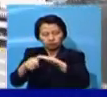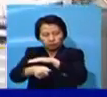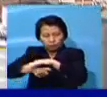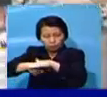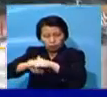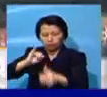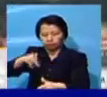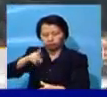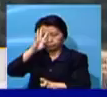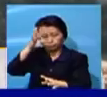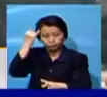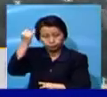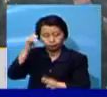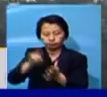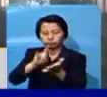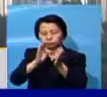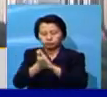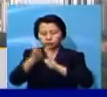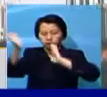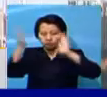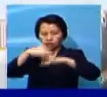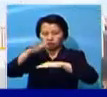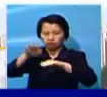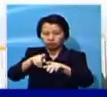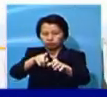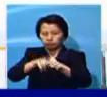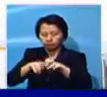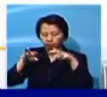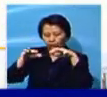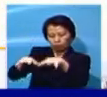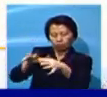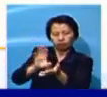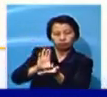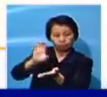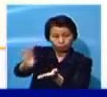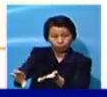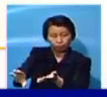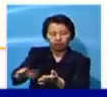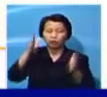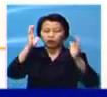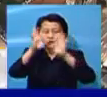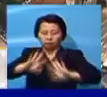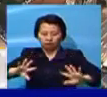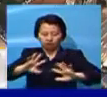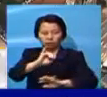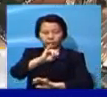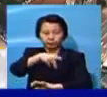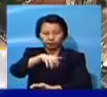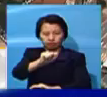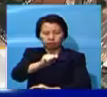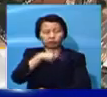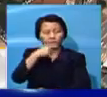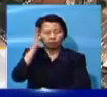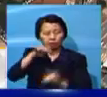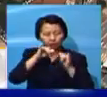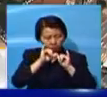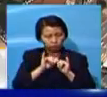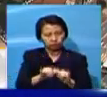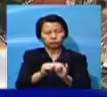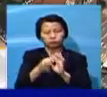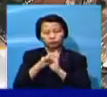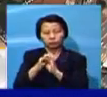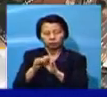IP dan inovasi antara faktor yang menjadikan Malaysia lebih menarik di mata pelabur asing ASEAN IPA katanya akan terus